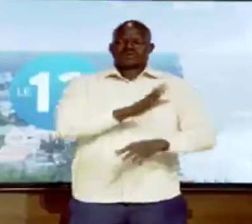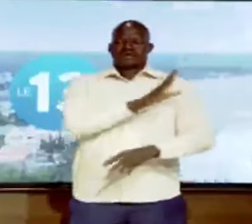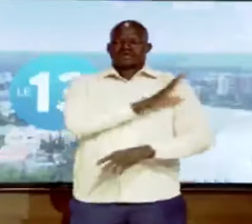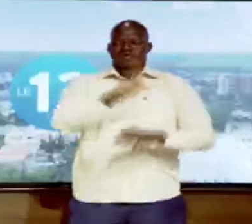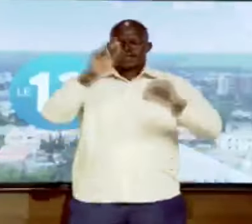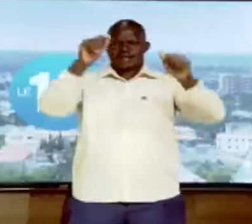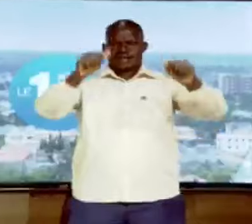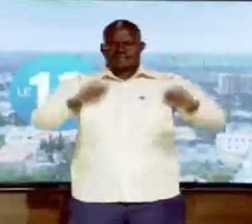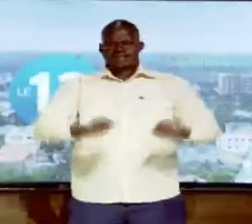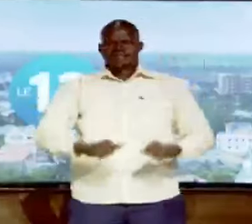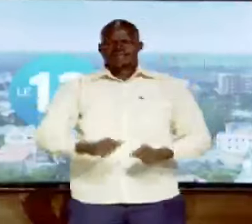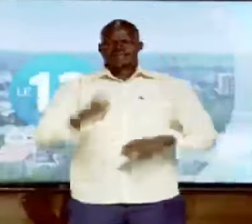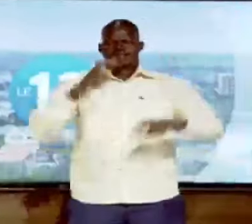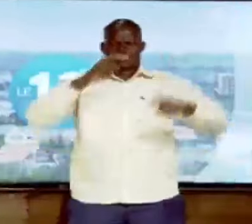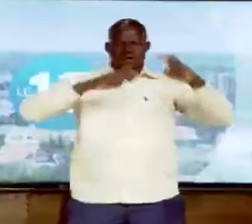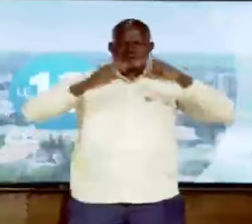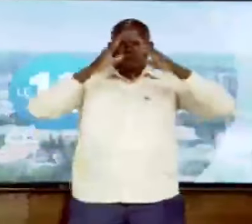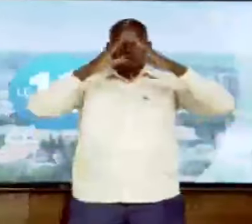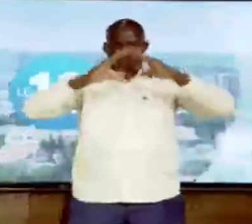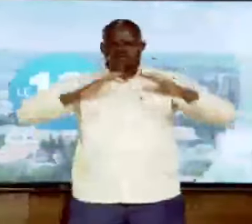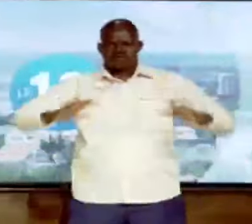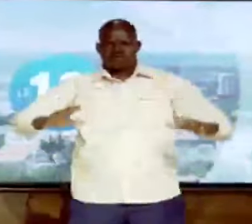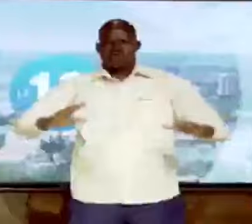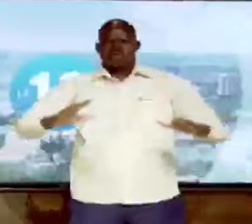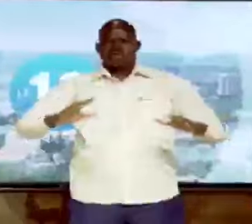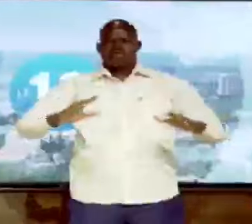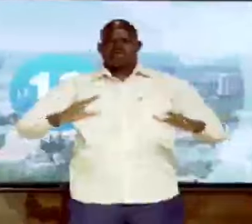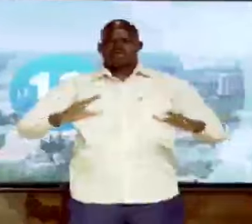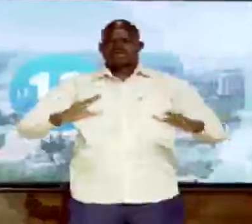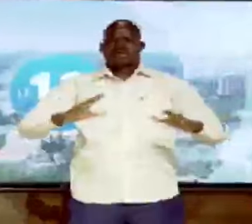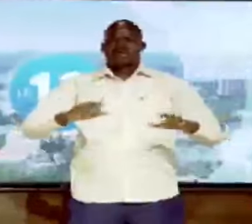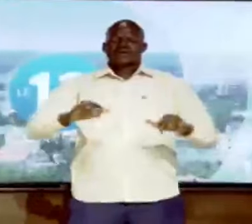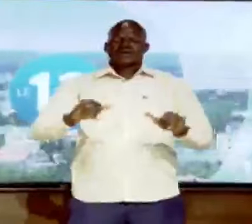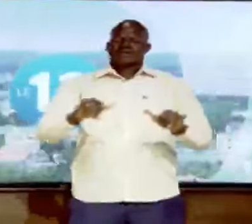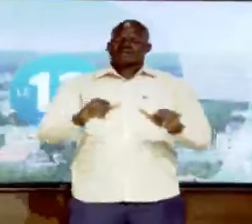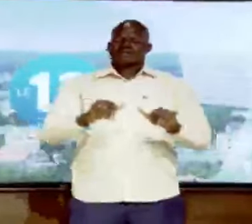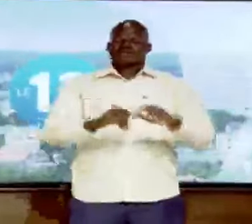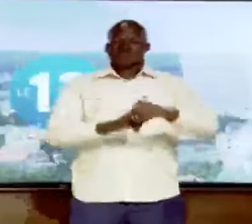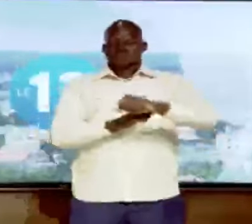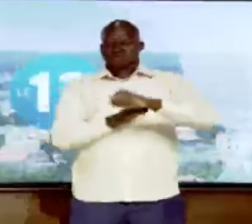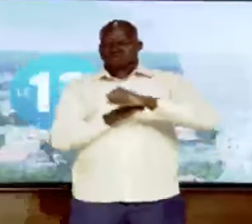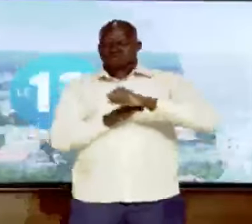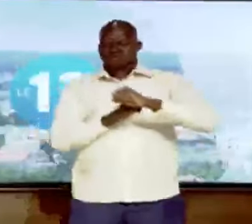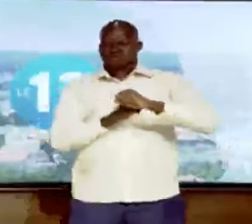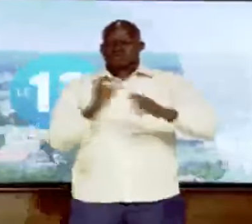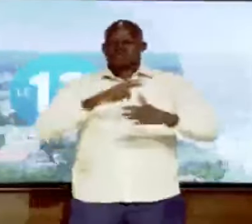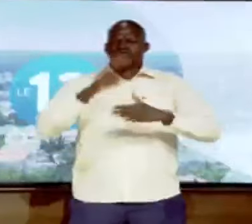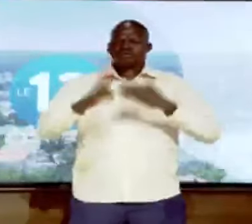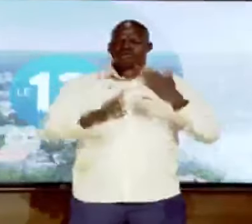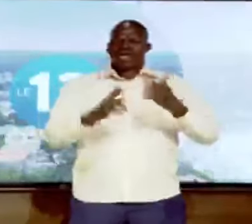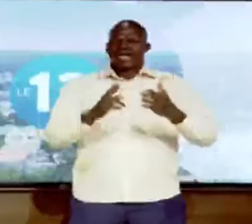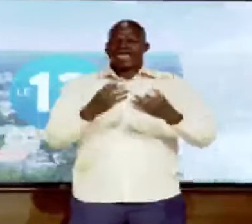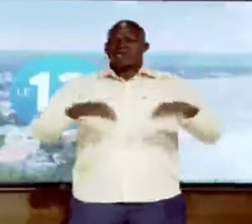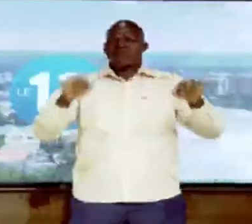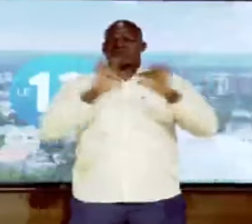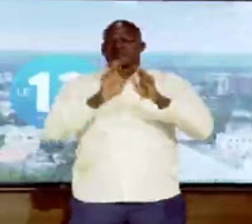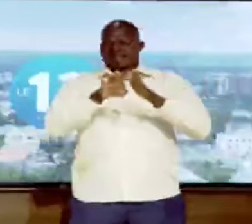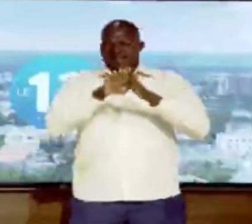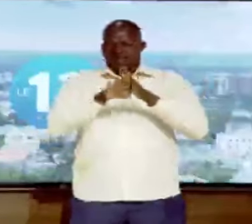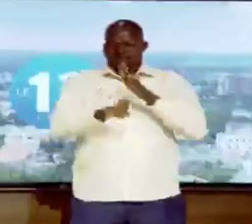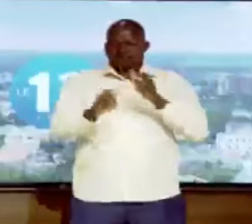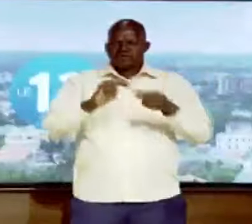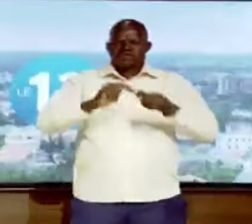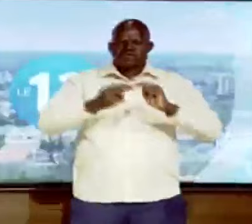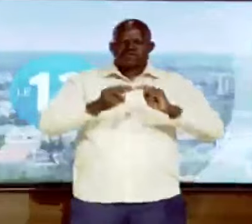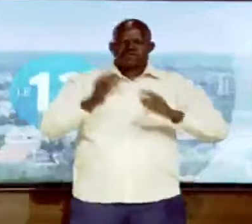laboratoire national de référence fièvre hémorragique des mesures de repost avec des résultats tangibles une baisse du nombre de cas de